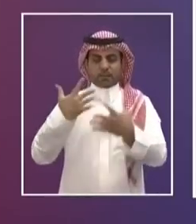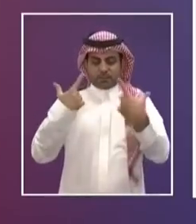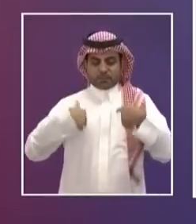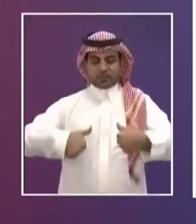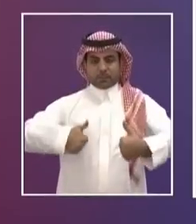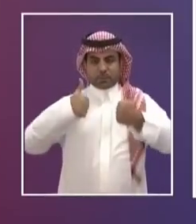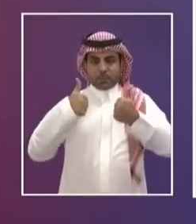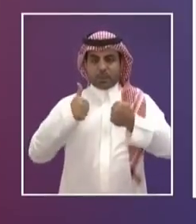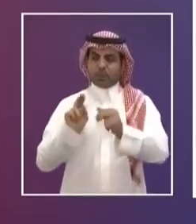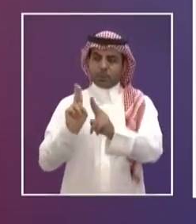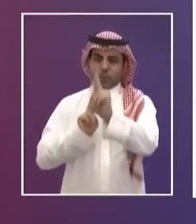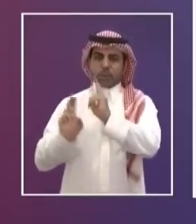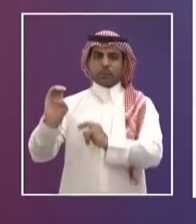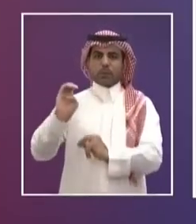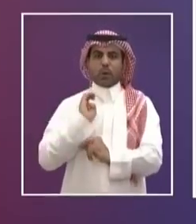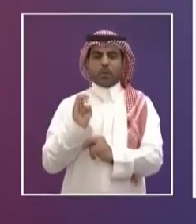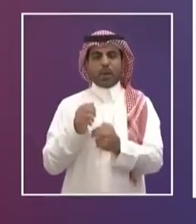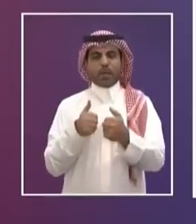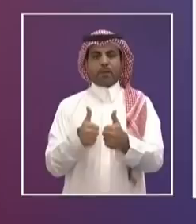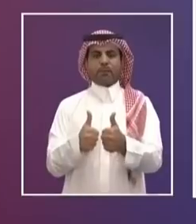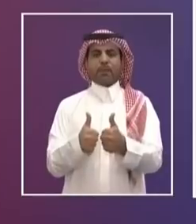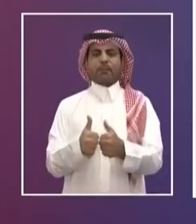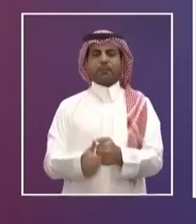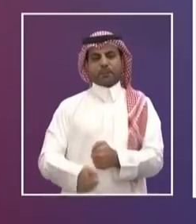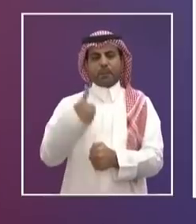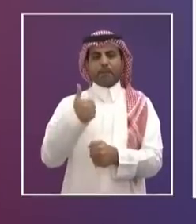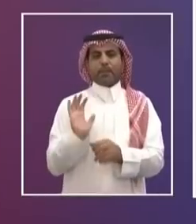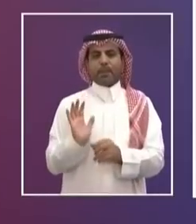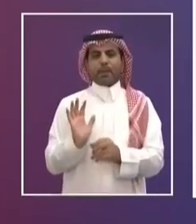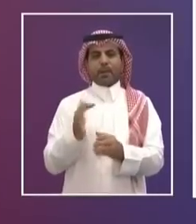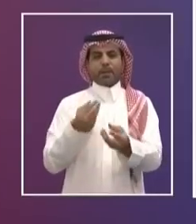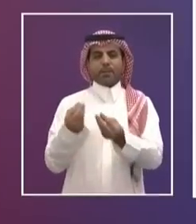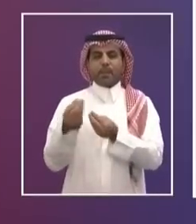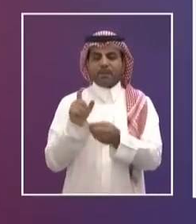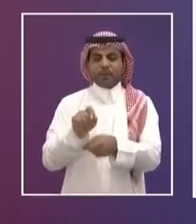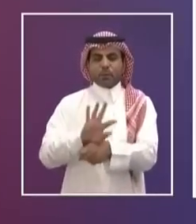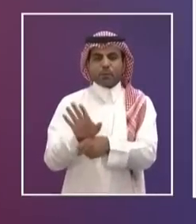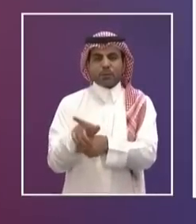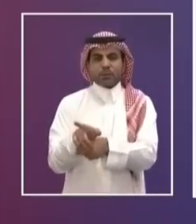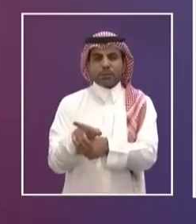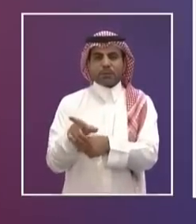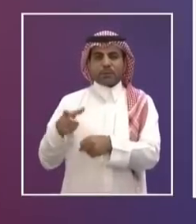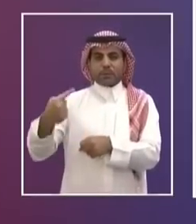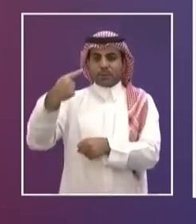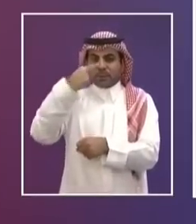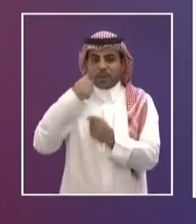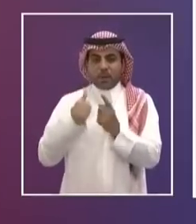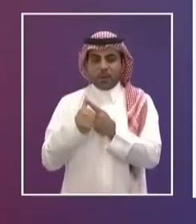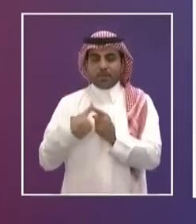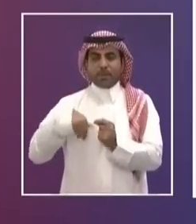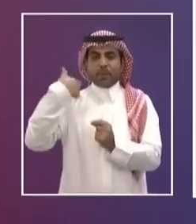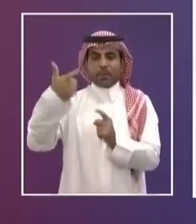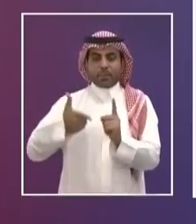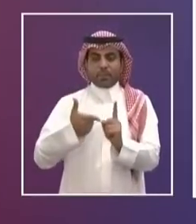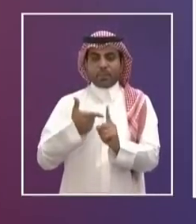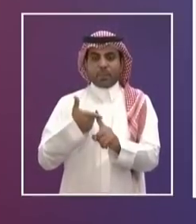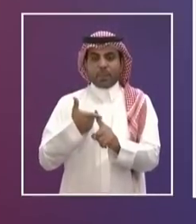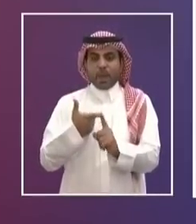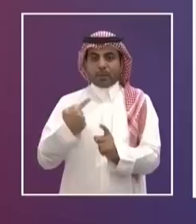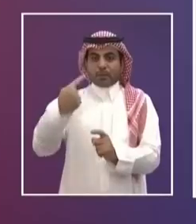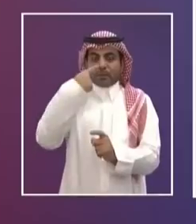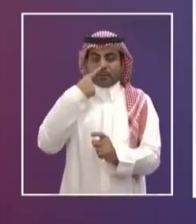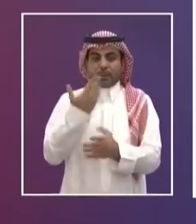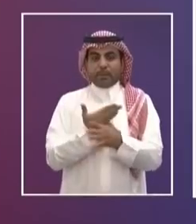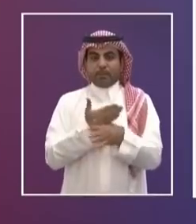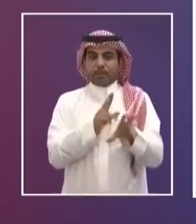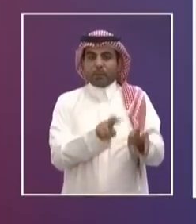البروتوكولات المعتمدة في طريقة التعامل والأدلة المعتمدة في طريقة التعامل مع الفيروس. أخذ المسحة قد يلزم في حالات معينة عند الاستمرار لمدة